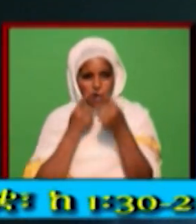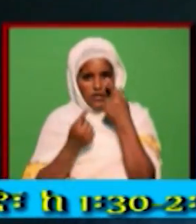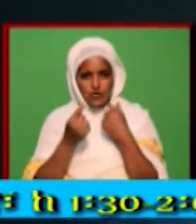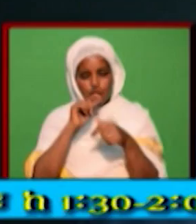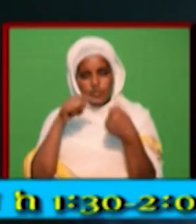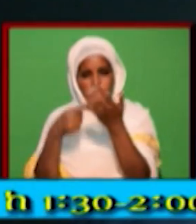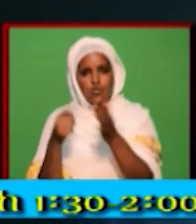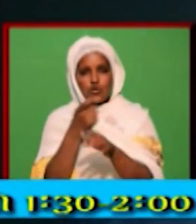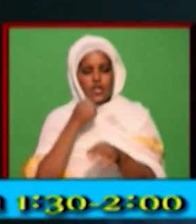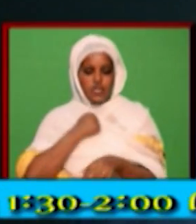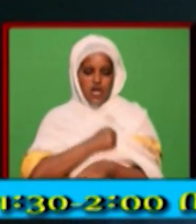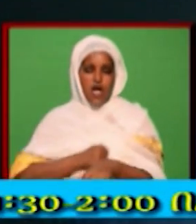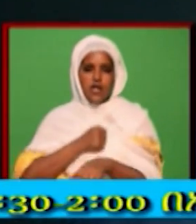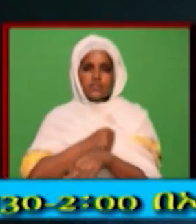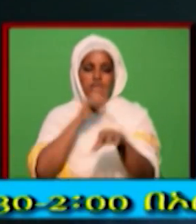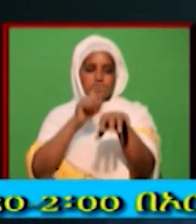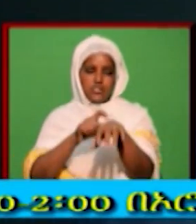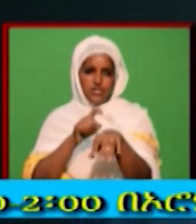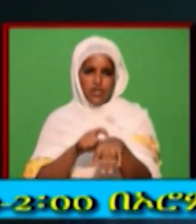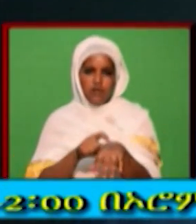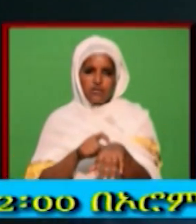يالك صبت سلونة يهزن وقت